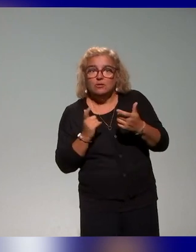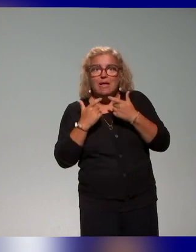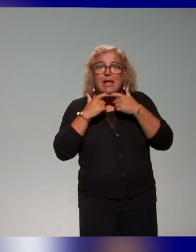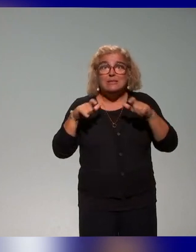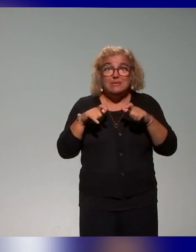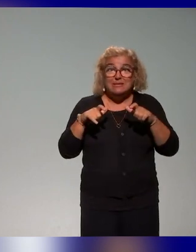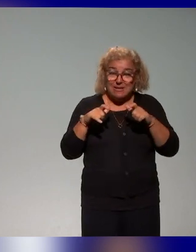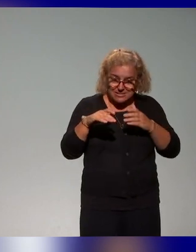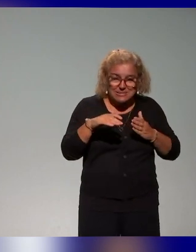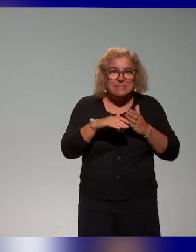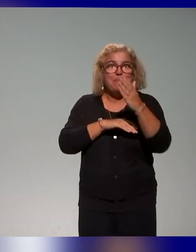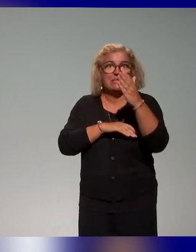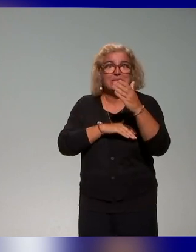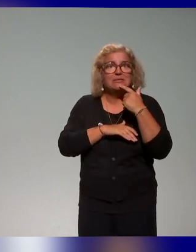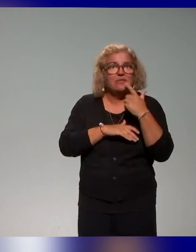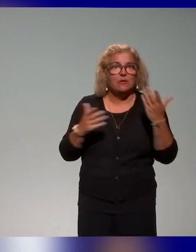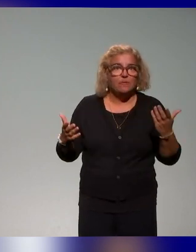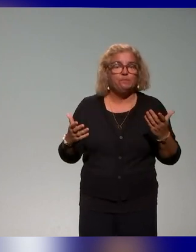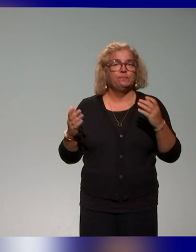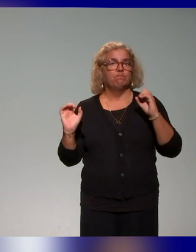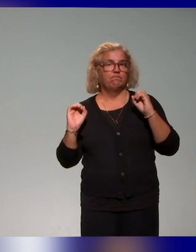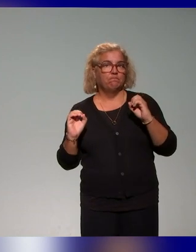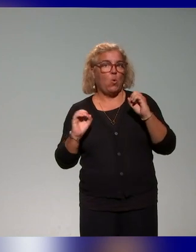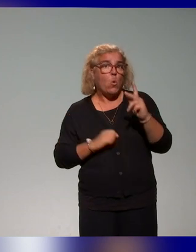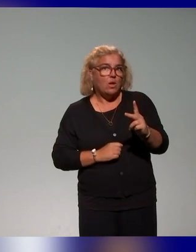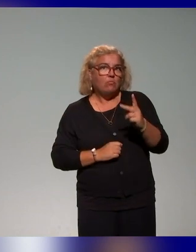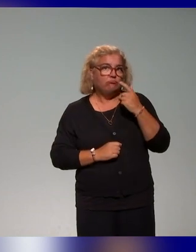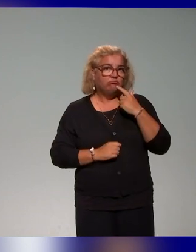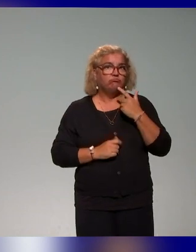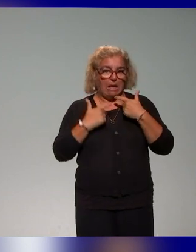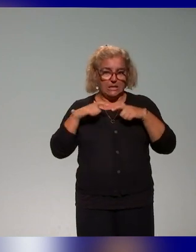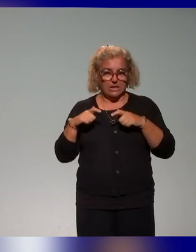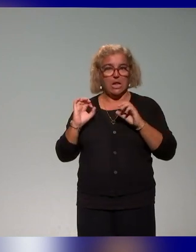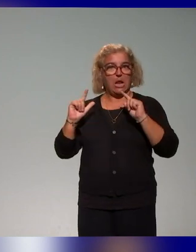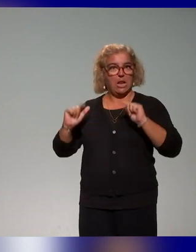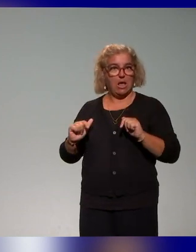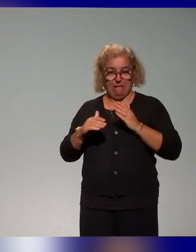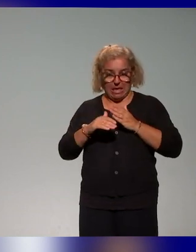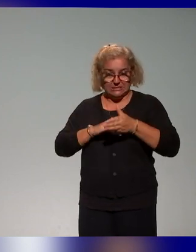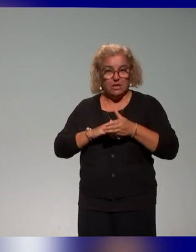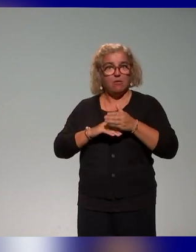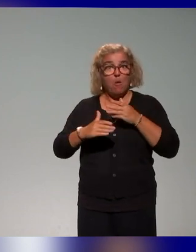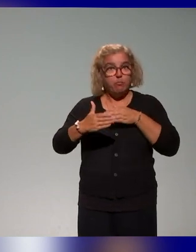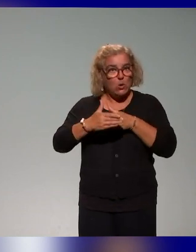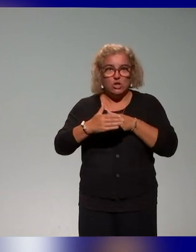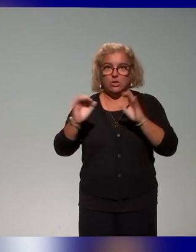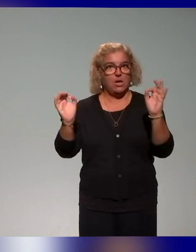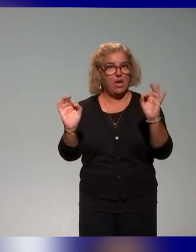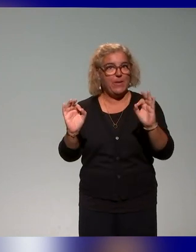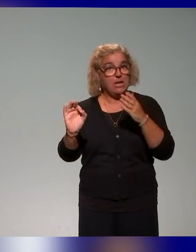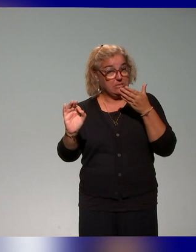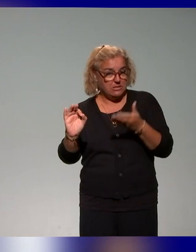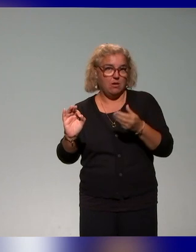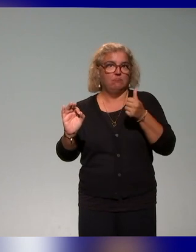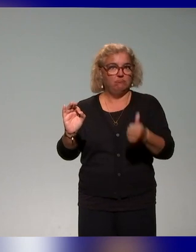l'accessibilité, c'est-à-dire à se poser les questions au-delà du fait de l'accès à, c'est-à-dire l'accès sans blocage, c'est une des définitions de